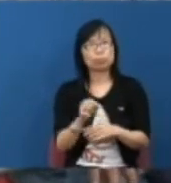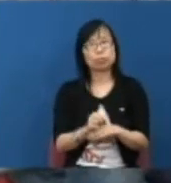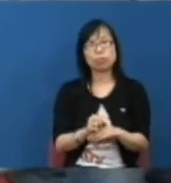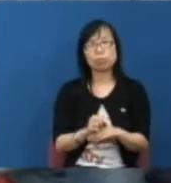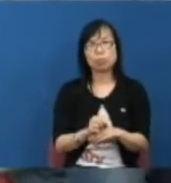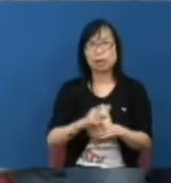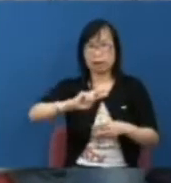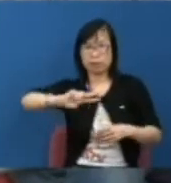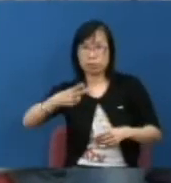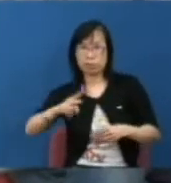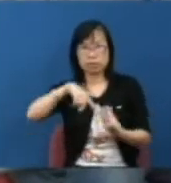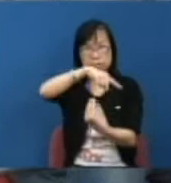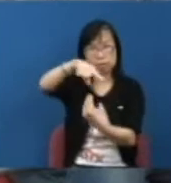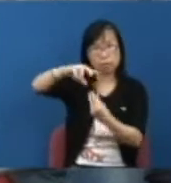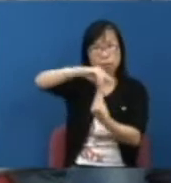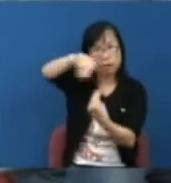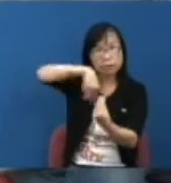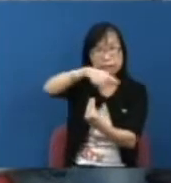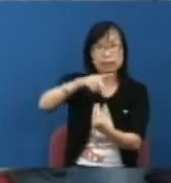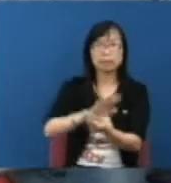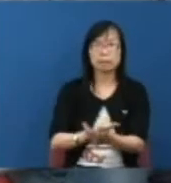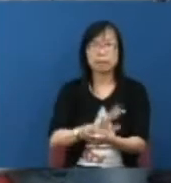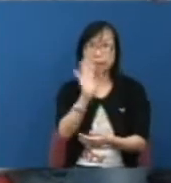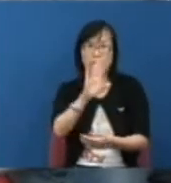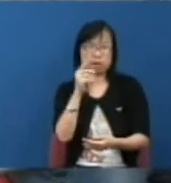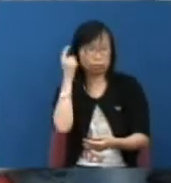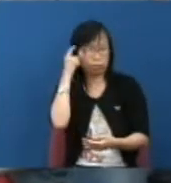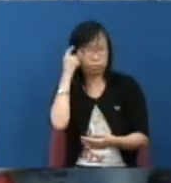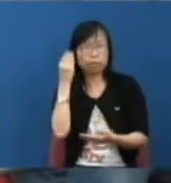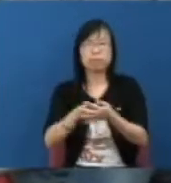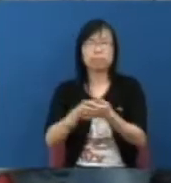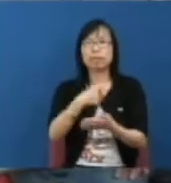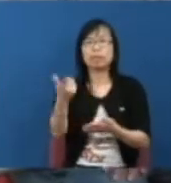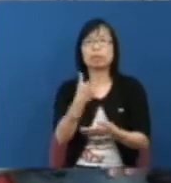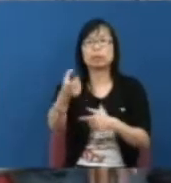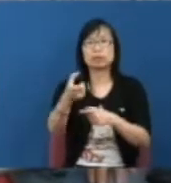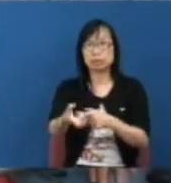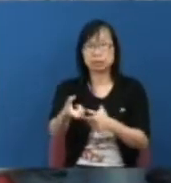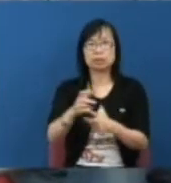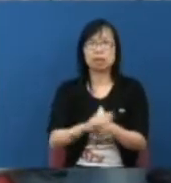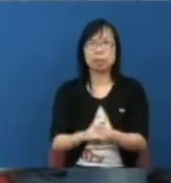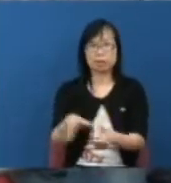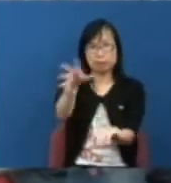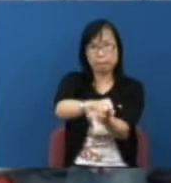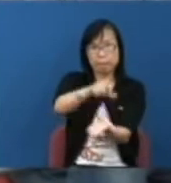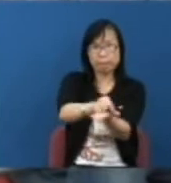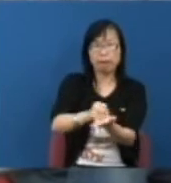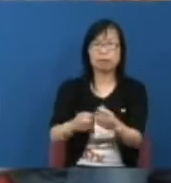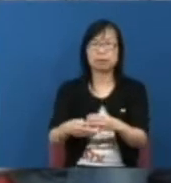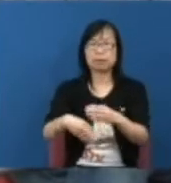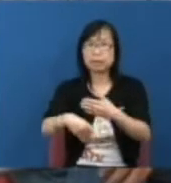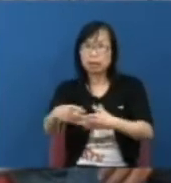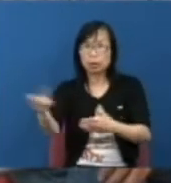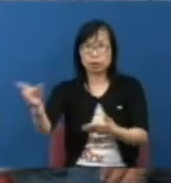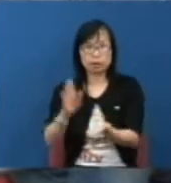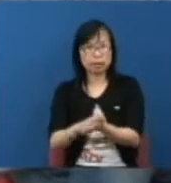咗改善個環境，而唔係真係我想買多啲錢啊，霸佔多啲土地啊嗰啲咁。咁我覺得呢個係一個正面